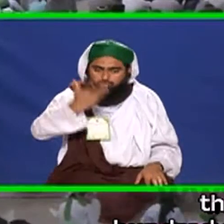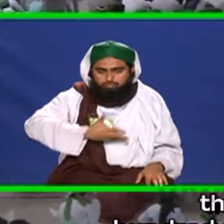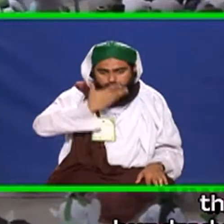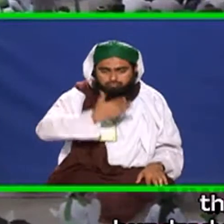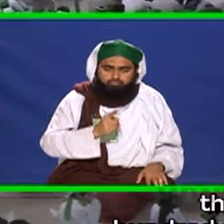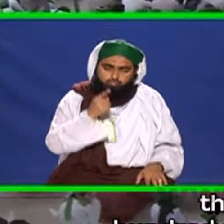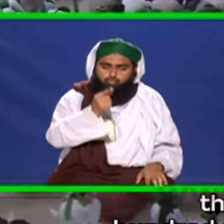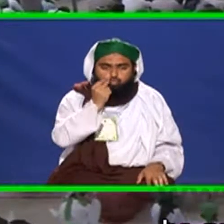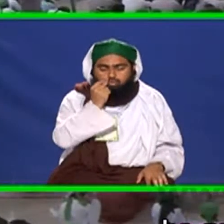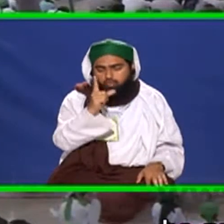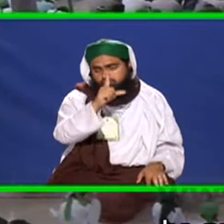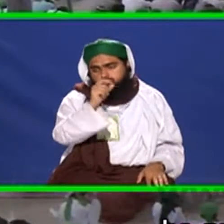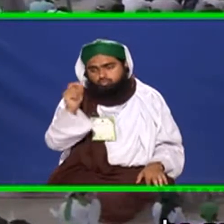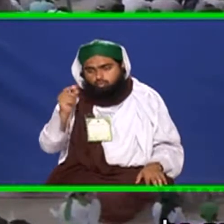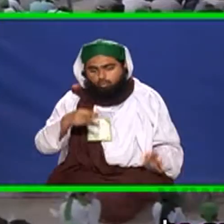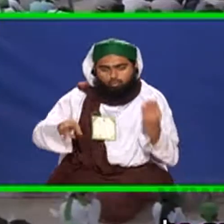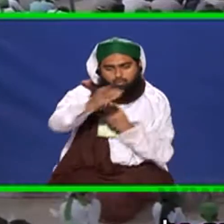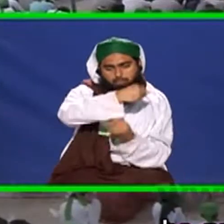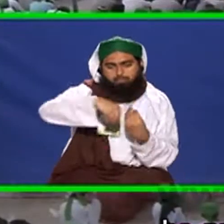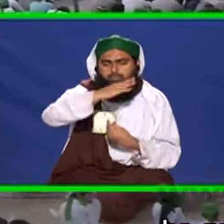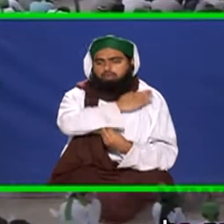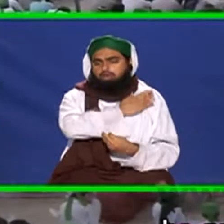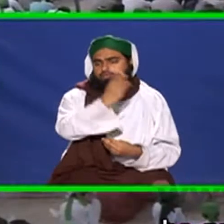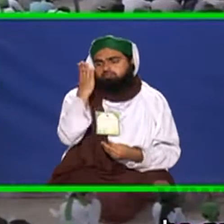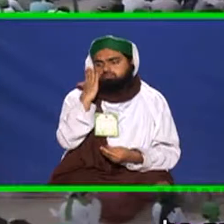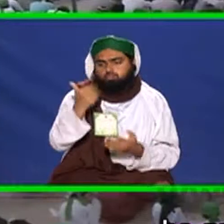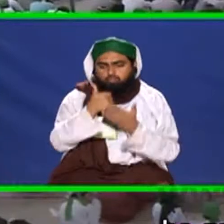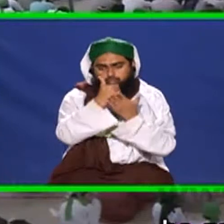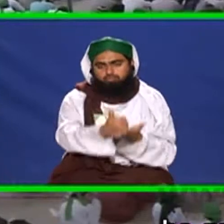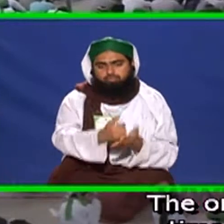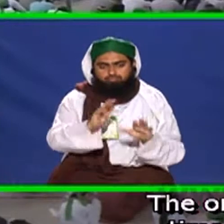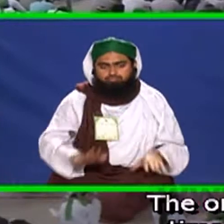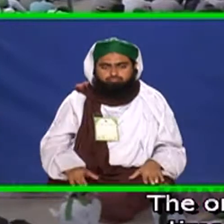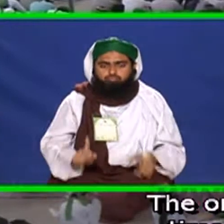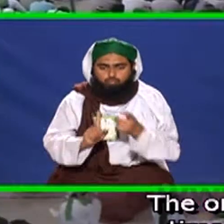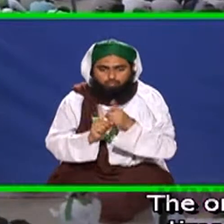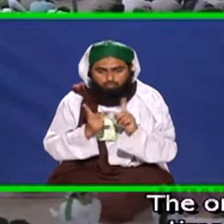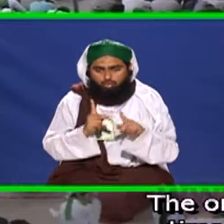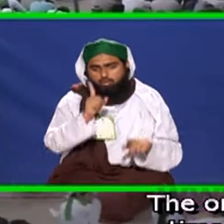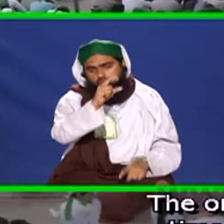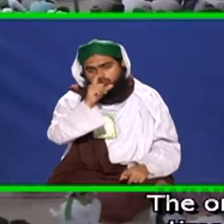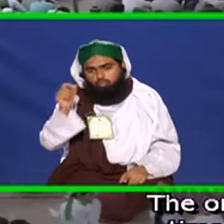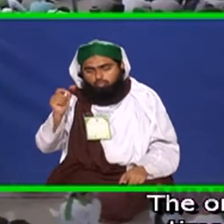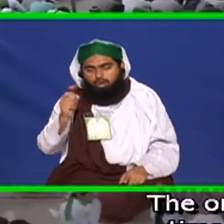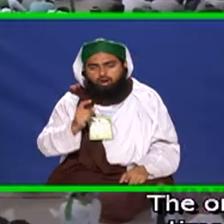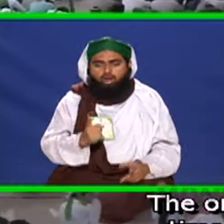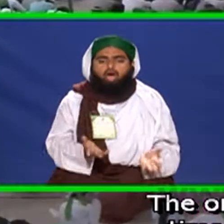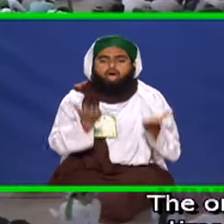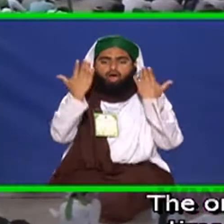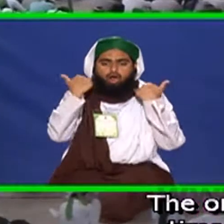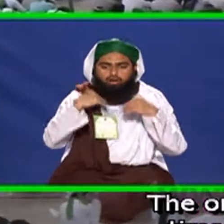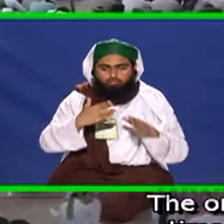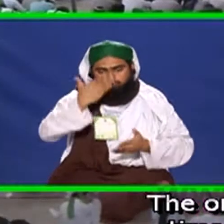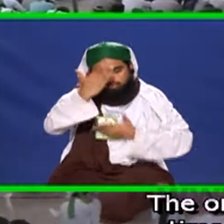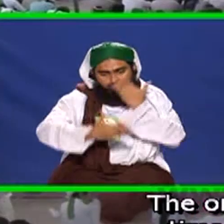پڑھے تو اسے 100 حج کا ثواب ملتا ہے، 100 بار جو الحمدللہ پڑھا کرے روزانہ، 100